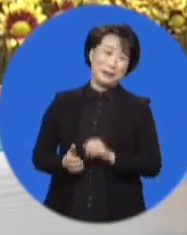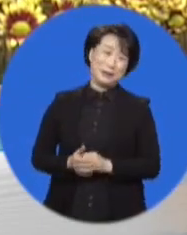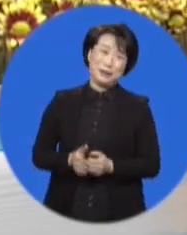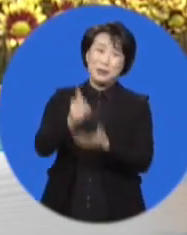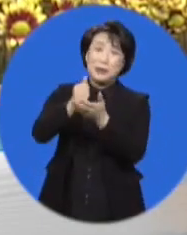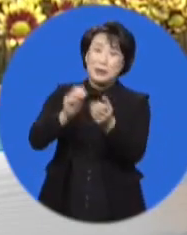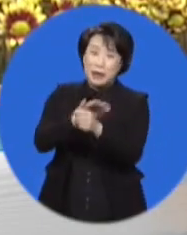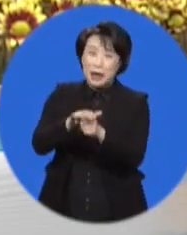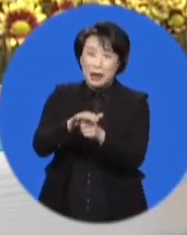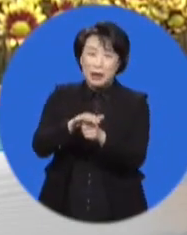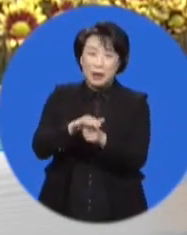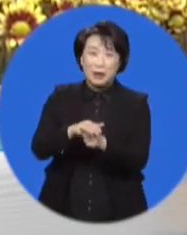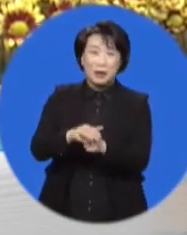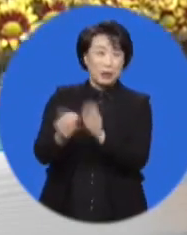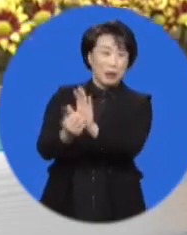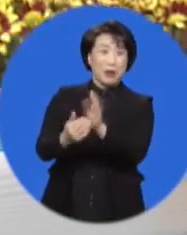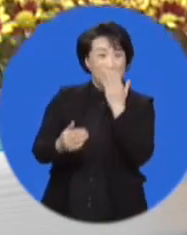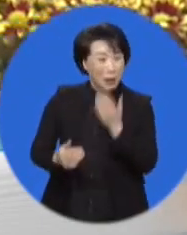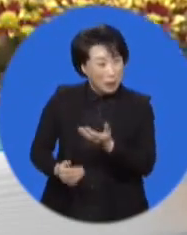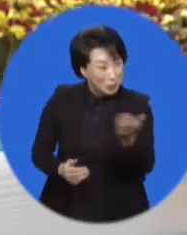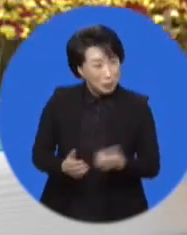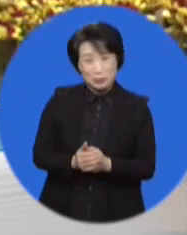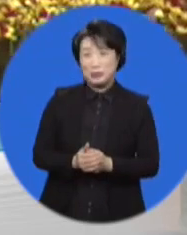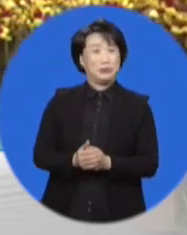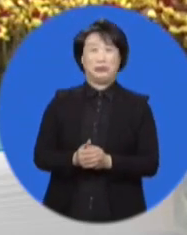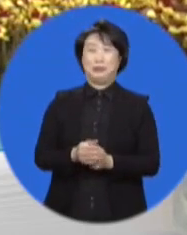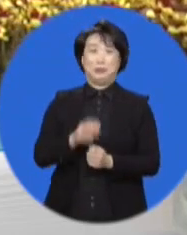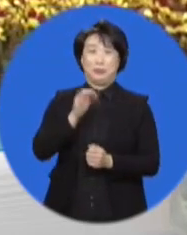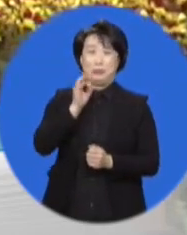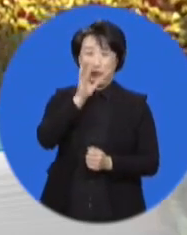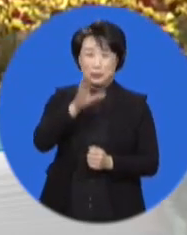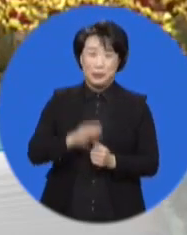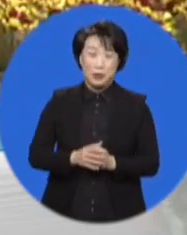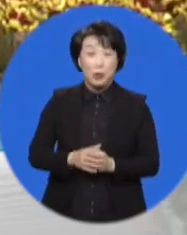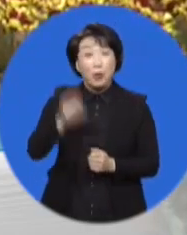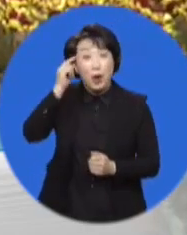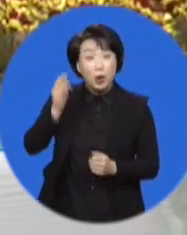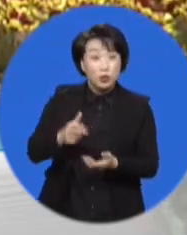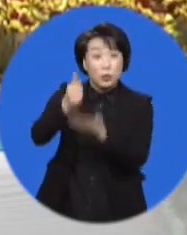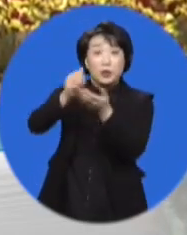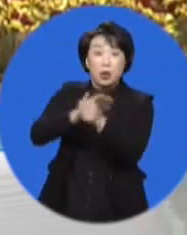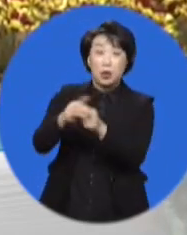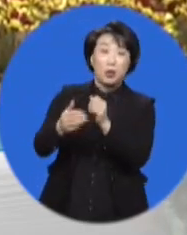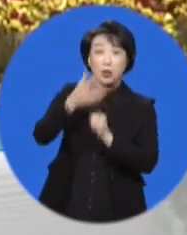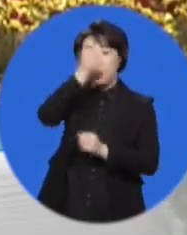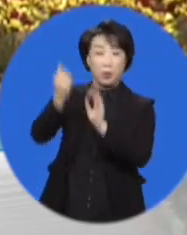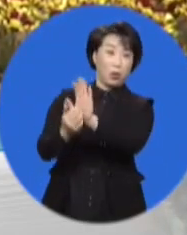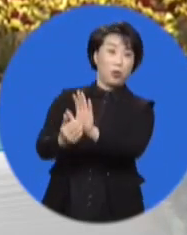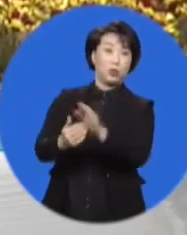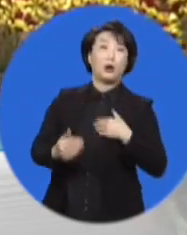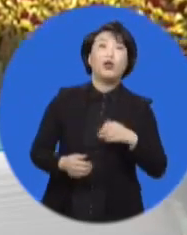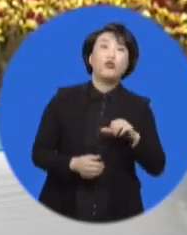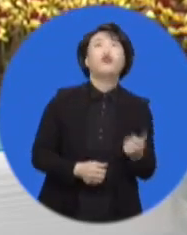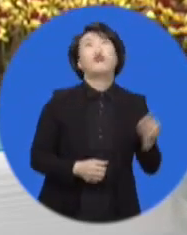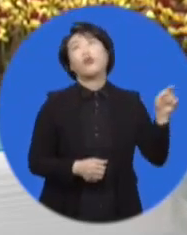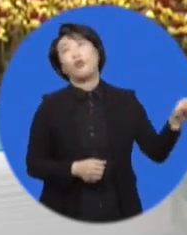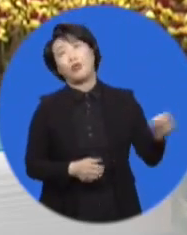어떻게 거절해? 왜? 예민하고 거절하면 나 죽는데. 나